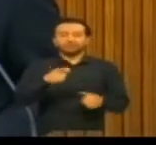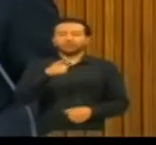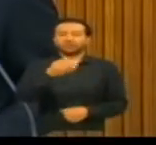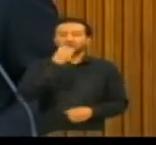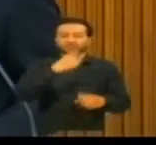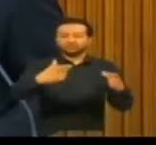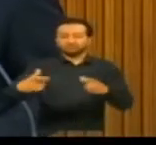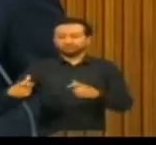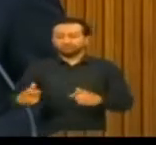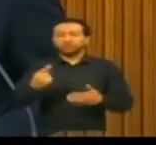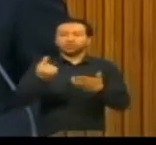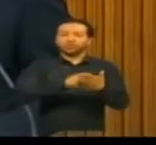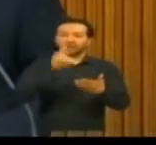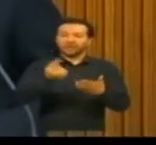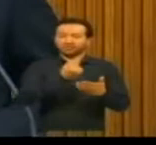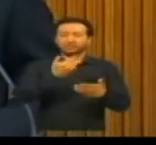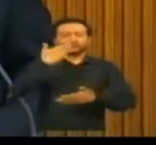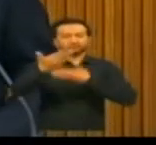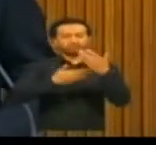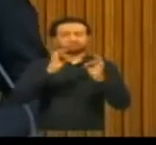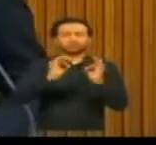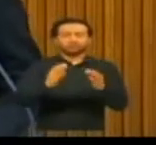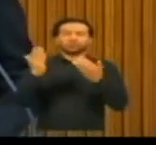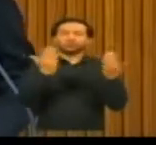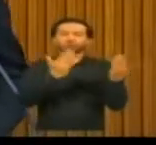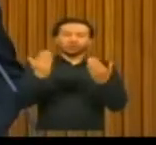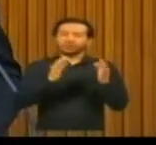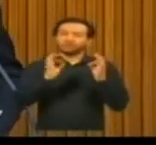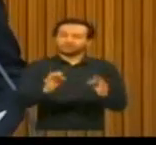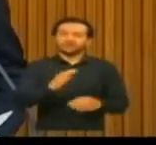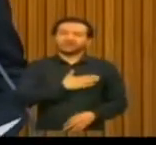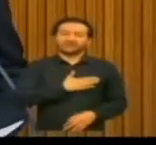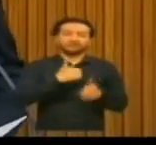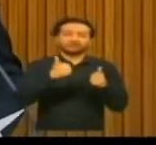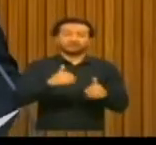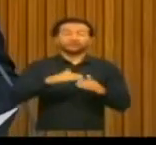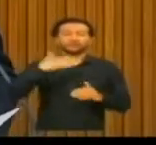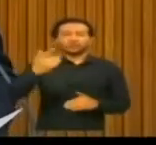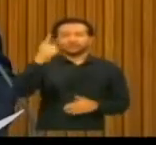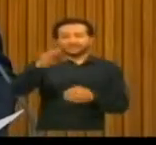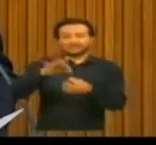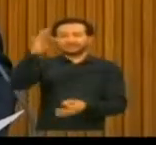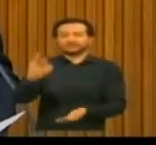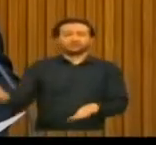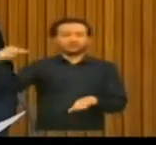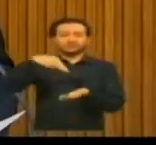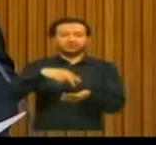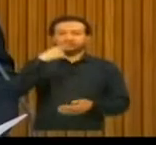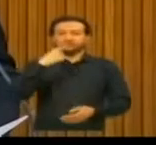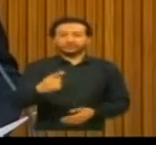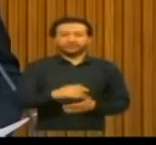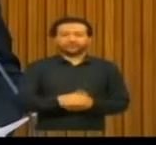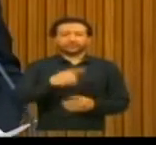sofralarda Kur'an tilaveti var. Eyvallah. Dualar okunuyor. Eyvallah. Ama sonra bir kişi kürsüye çıkıyor.